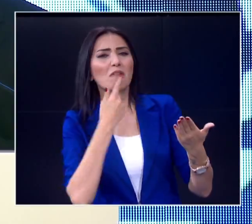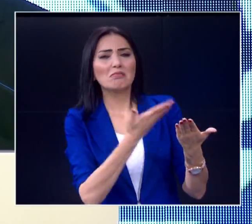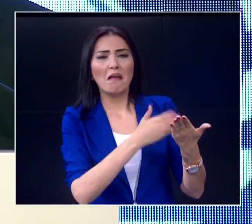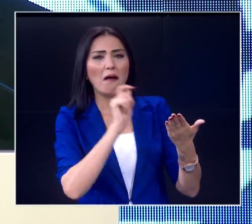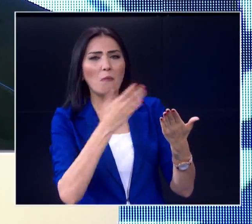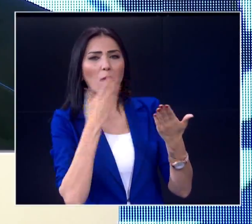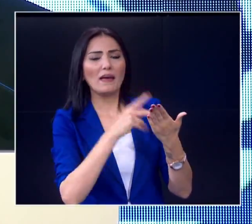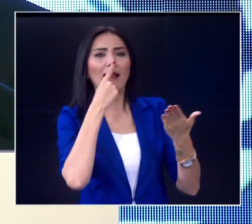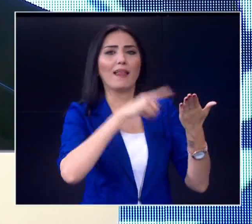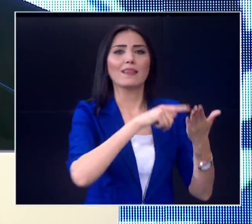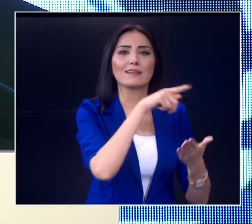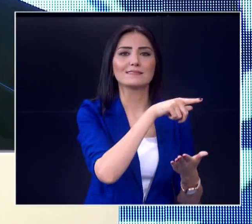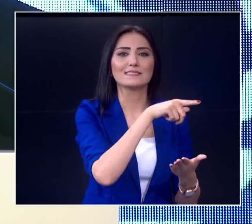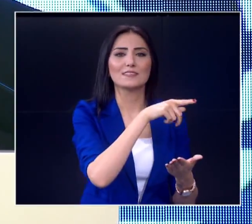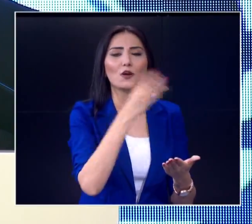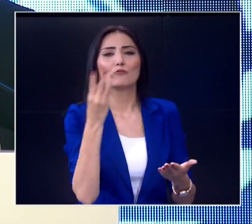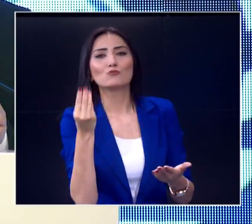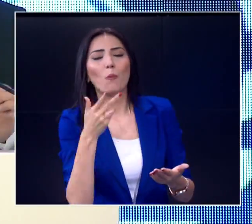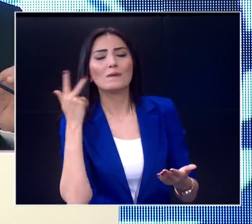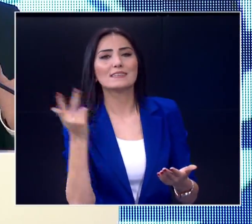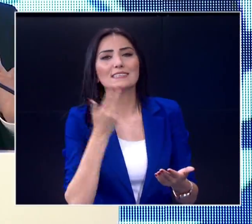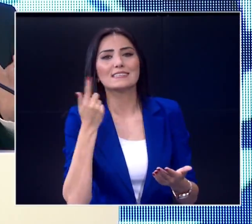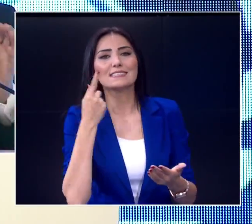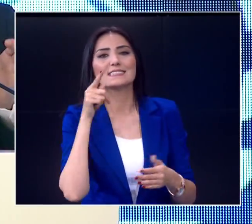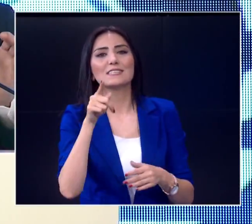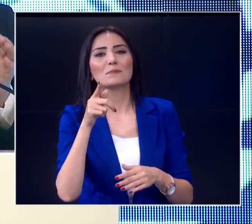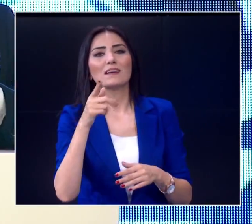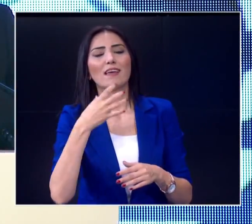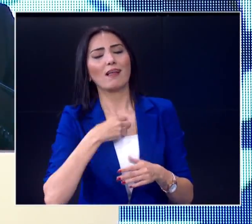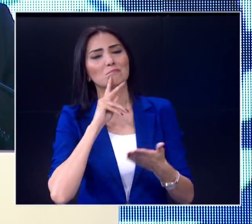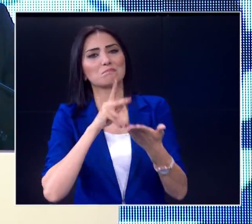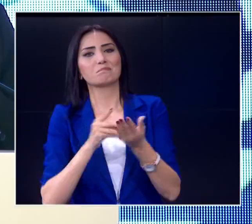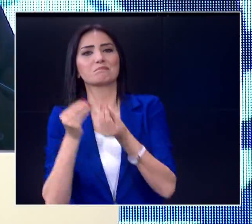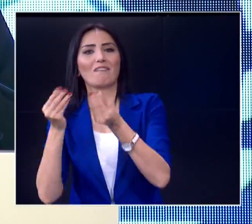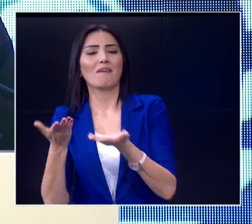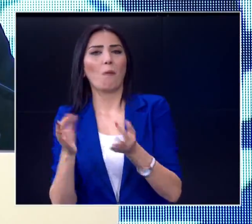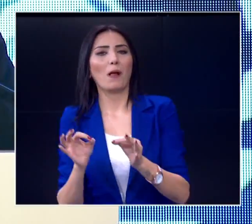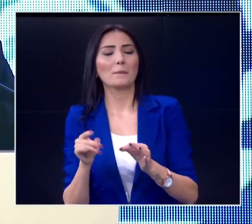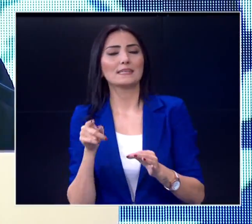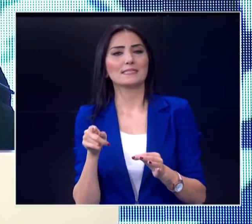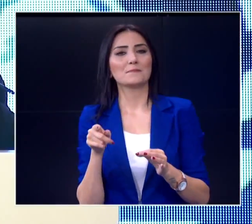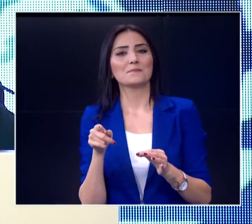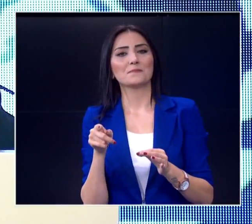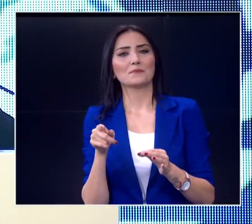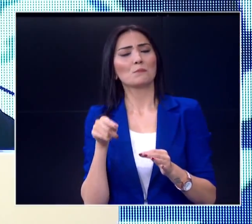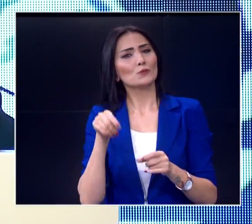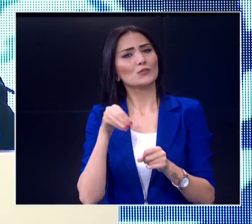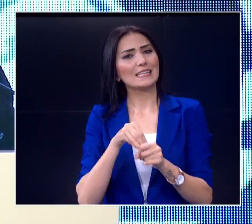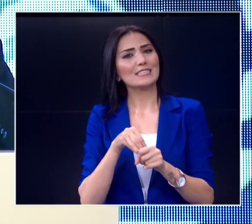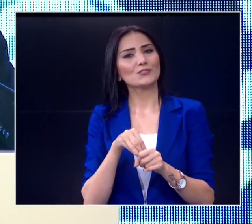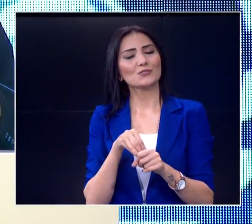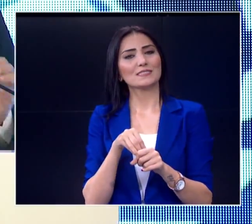yapmış der geçer. Çok hızlı bir yargıya varabilir. Onun için yani